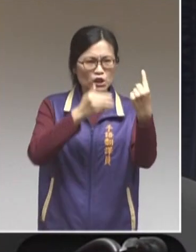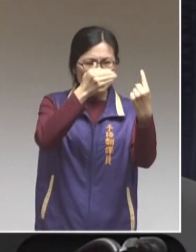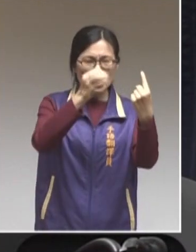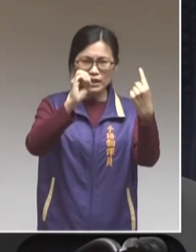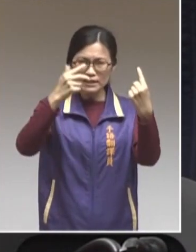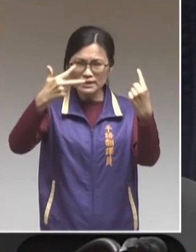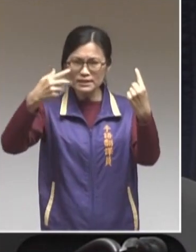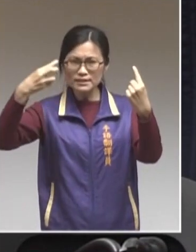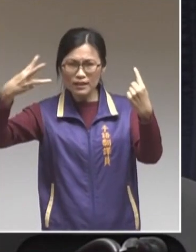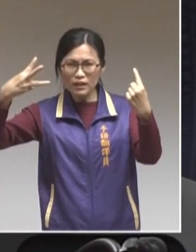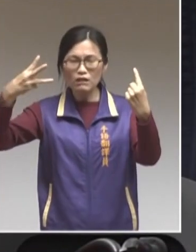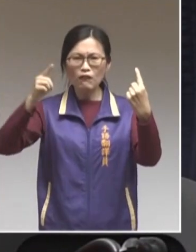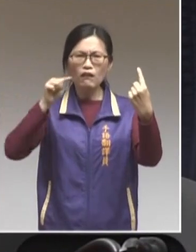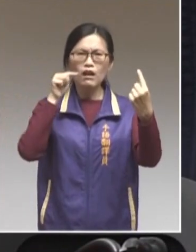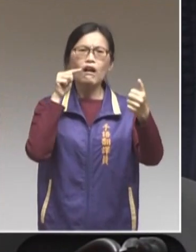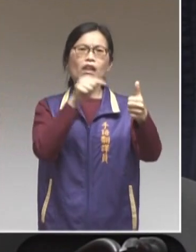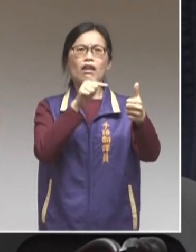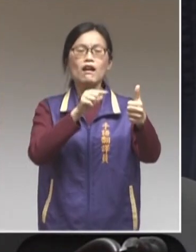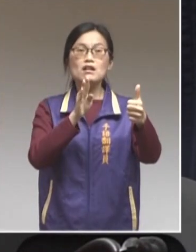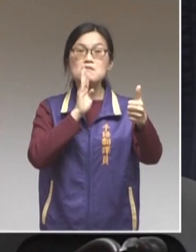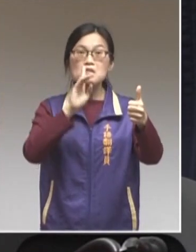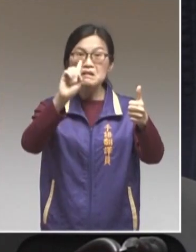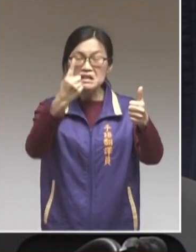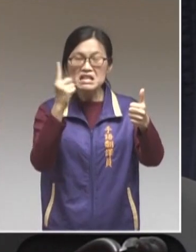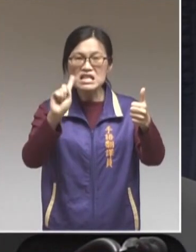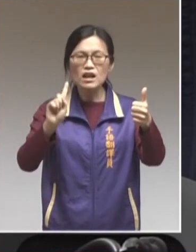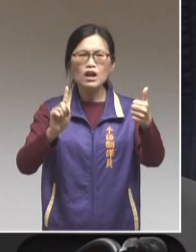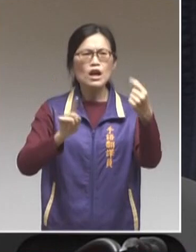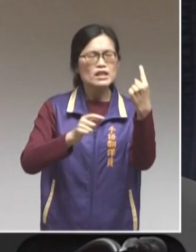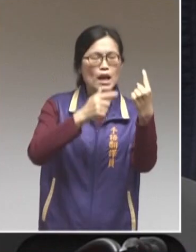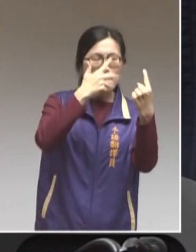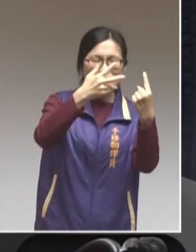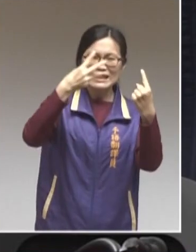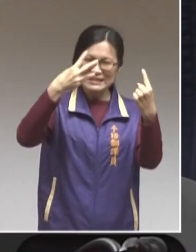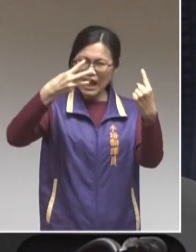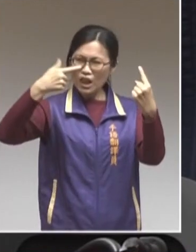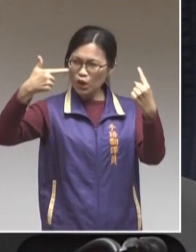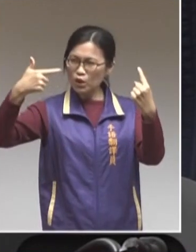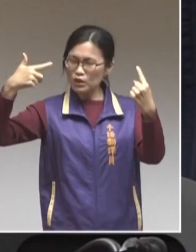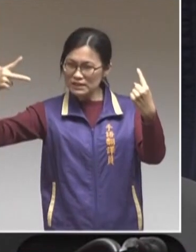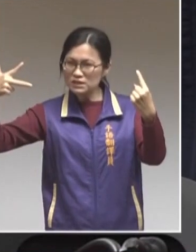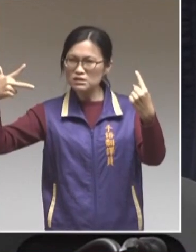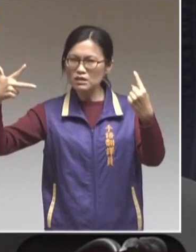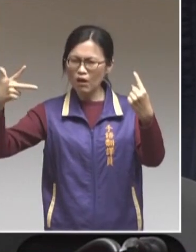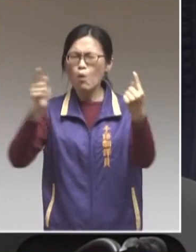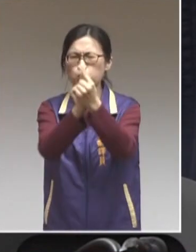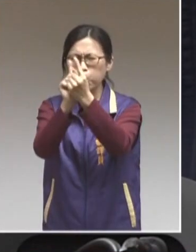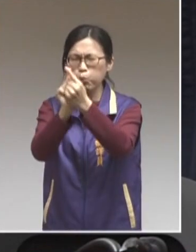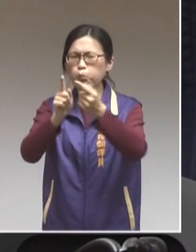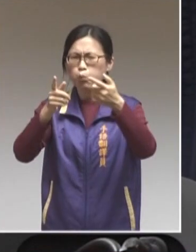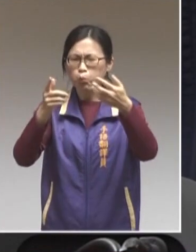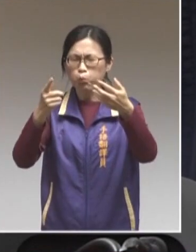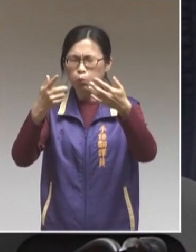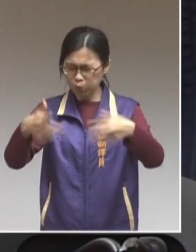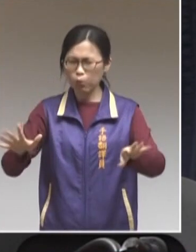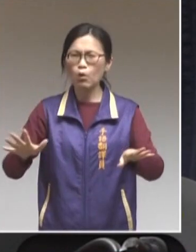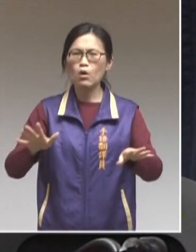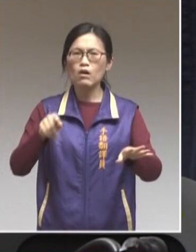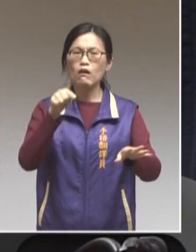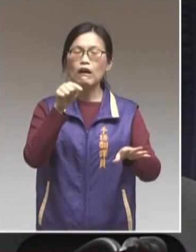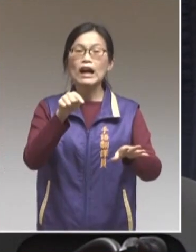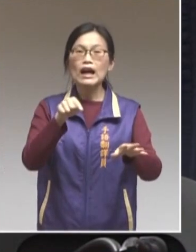19073，19073基本上他是属于18367的一个主要接触者，那是来自于这